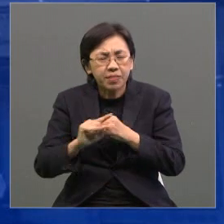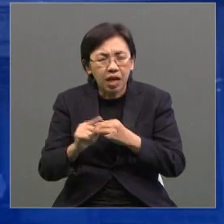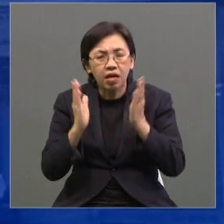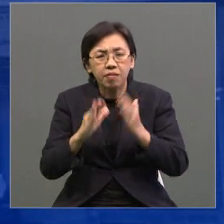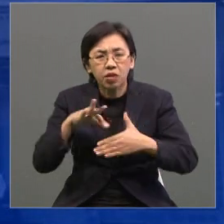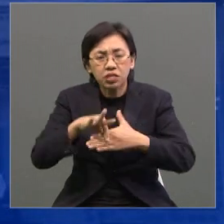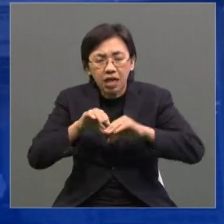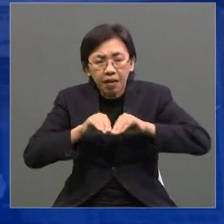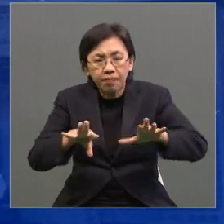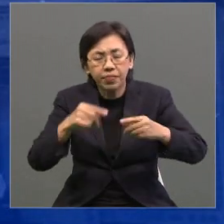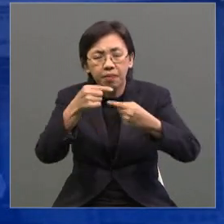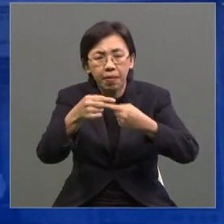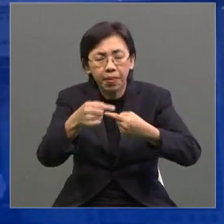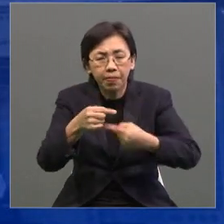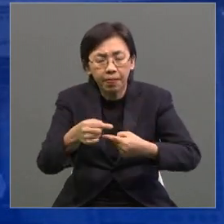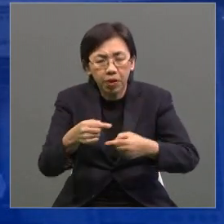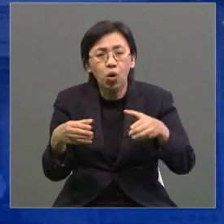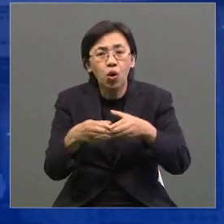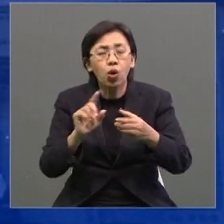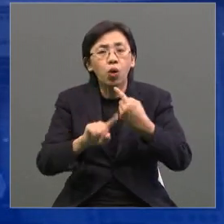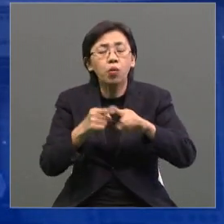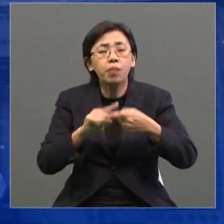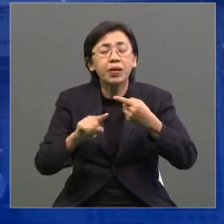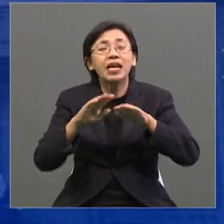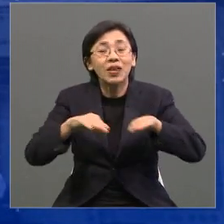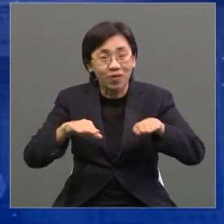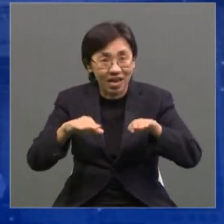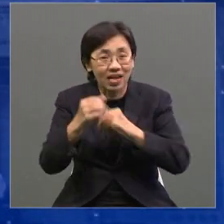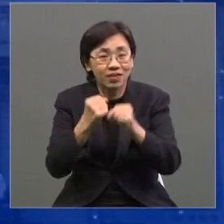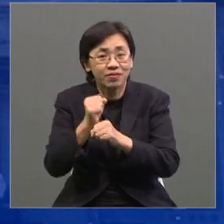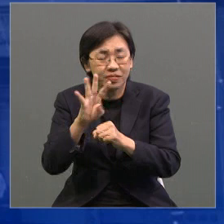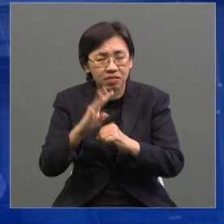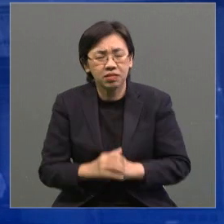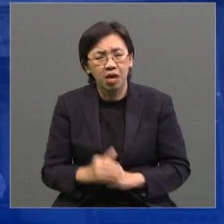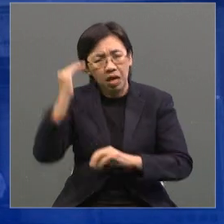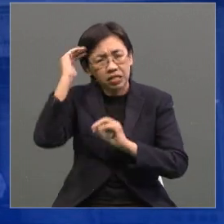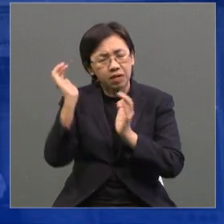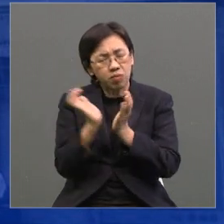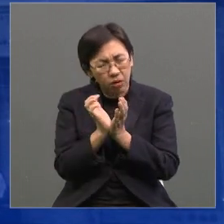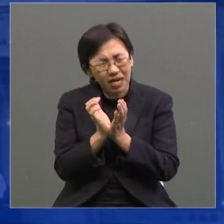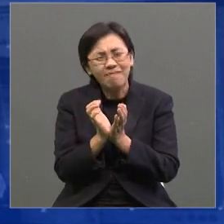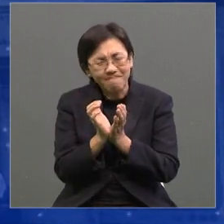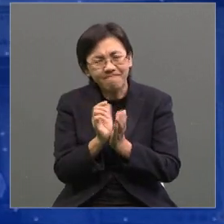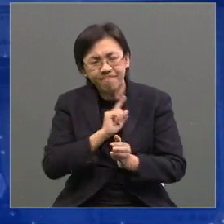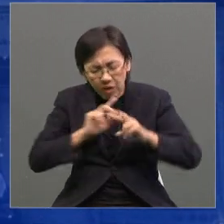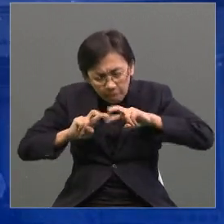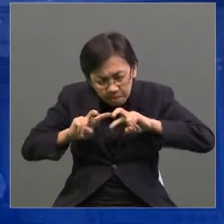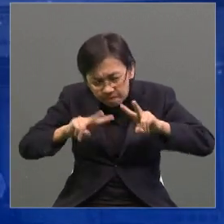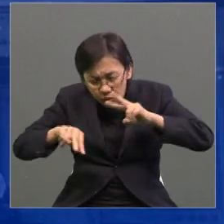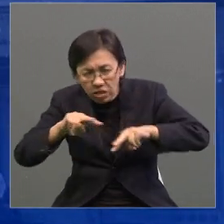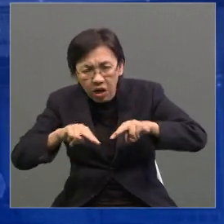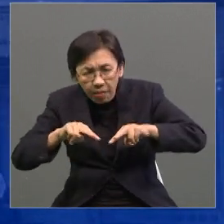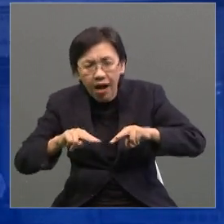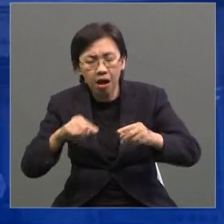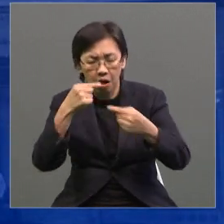นแชร์ภาพเป็นแชทข้อความของกลุ่มเพื่อนของเด็กที่ก่อเหตุเนี่ยนะเรื่องนี้ตำรวจบอกว่าได้รับคำสั่งให้ดำเนินการสืบสวนสอบสวนห